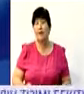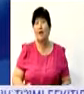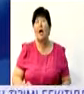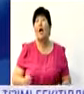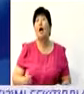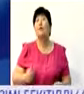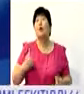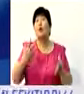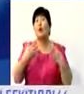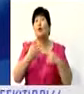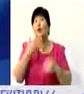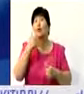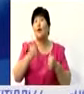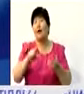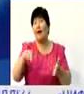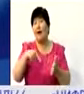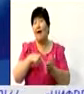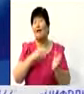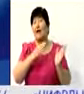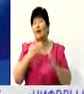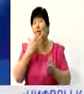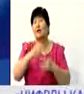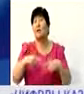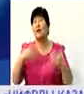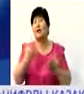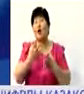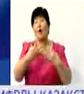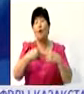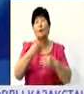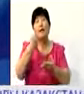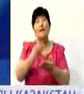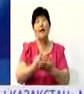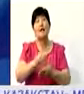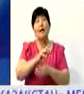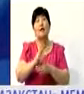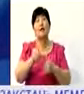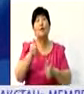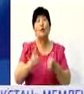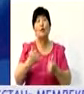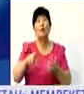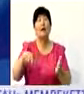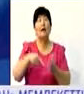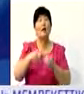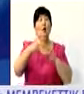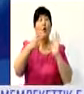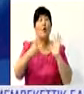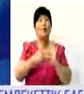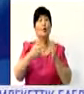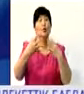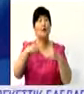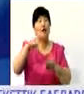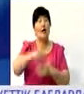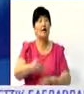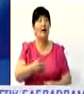Мерейлі отбасы ұлттық байқауының қалалық кезеңі өз мәресіне жетті. Отбасылық құндылықтар дәріптейтін конкурсқа биыл шаһардан 18 жанұя қатысуға